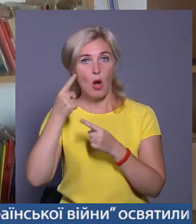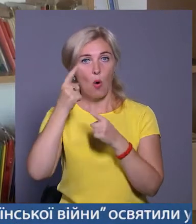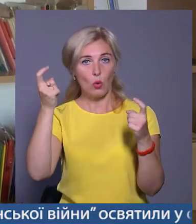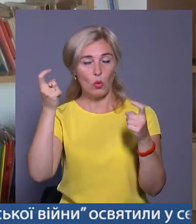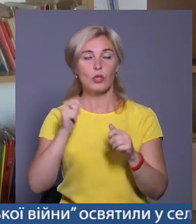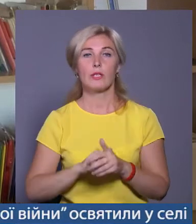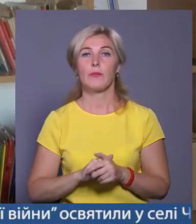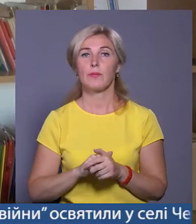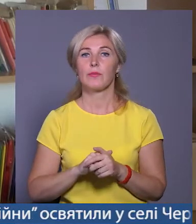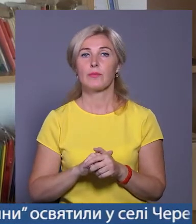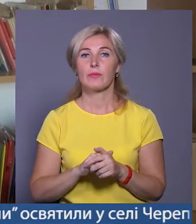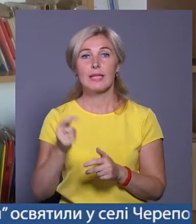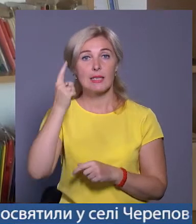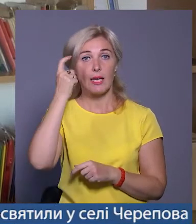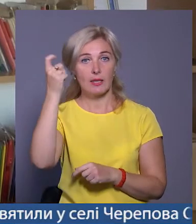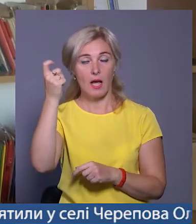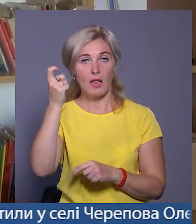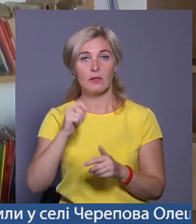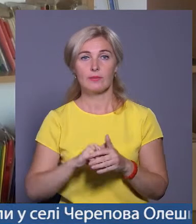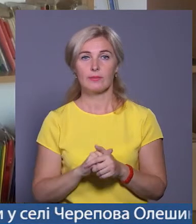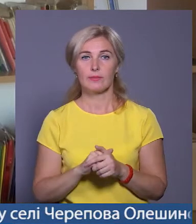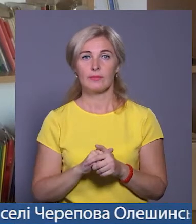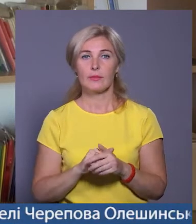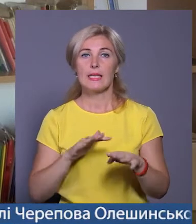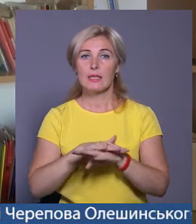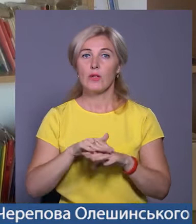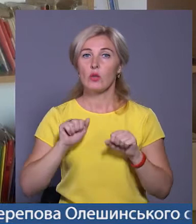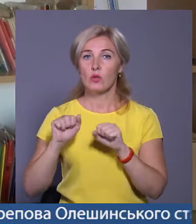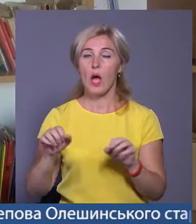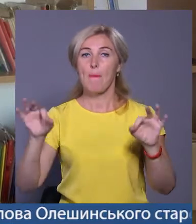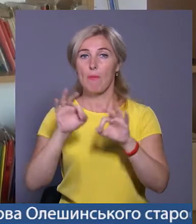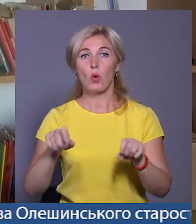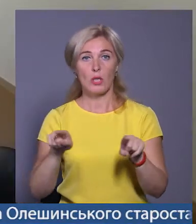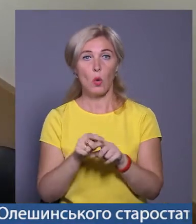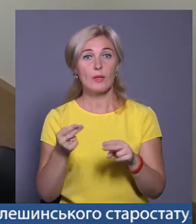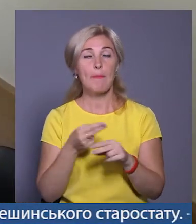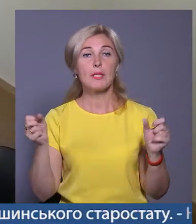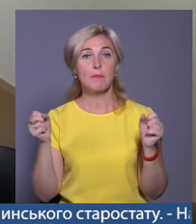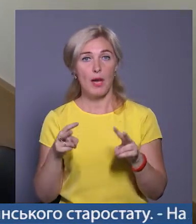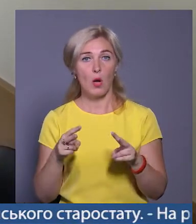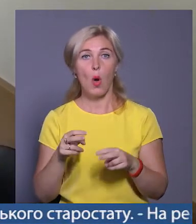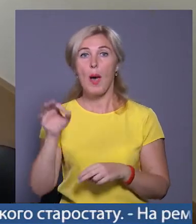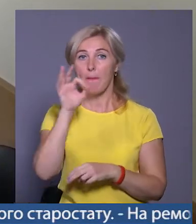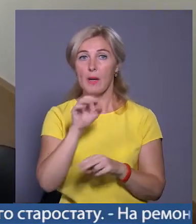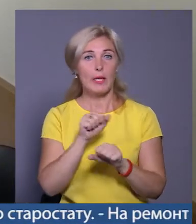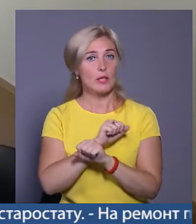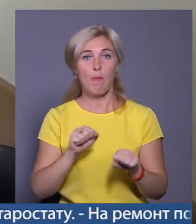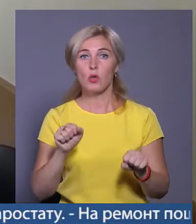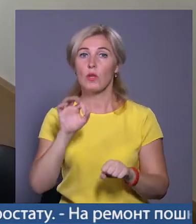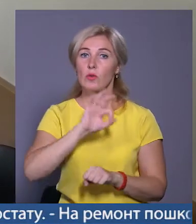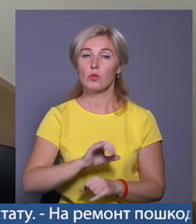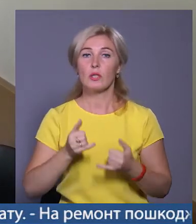оголошення сигналів цивільного захисту про таку небезпеку. Препарат не можна використовувати